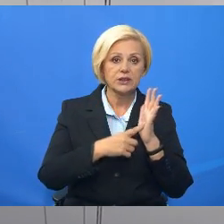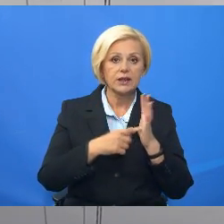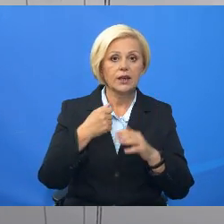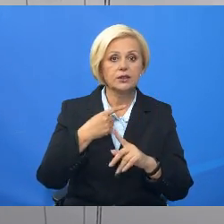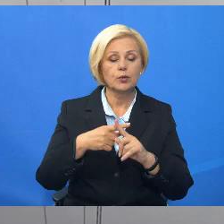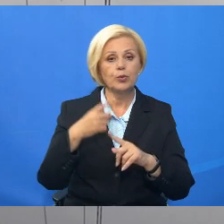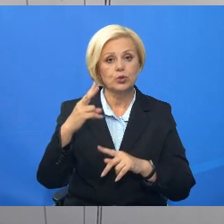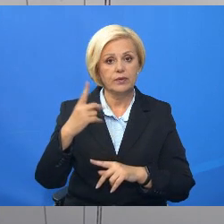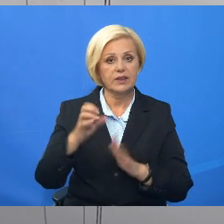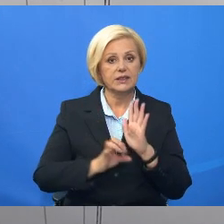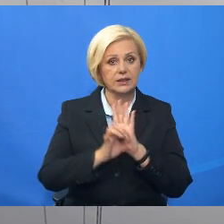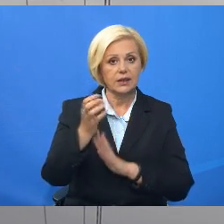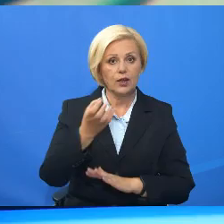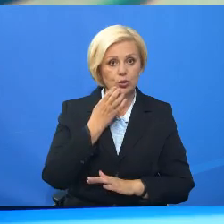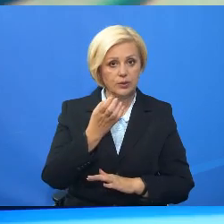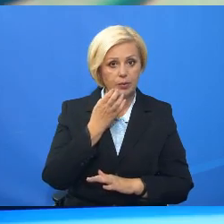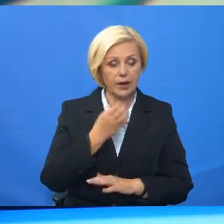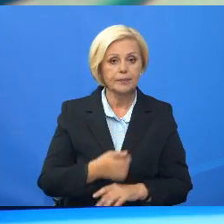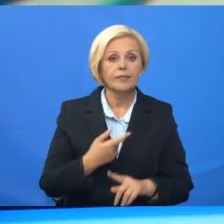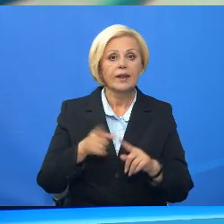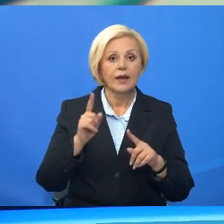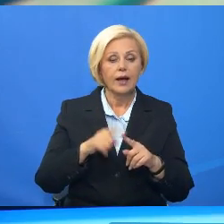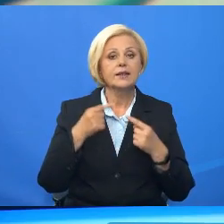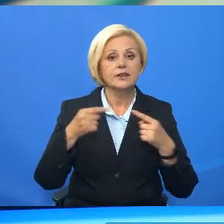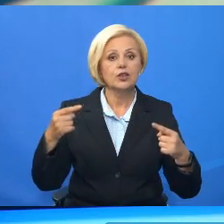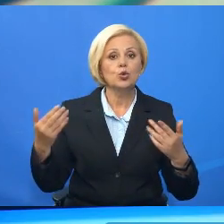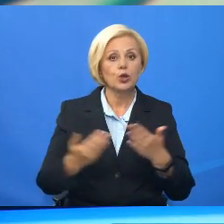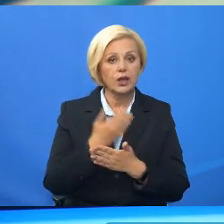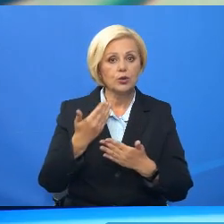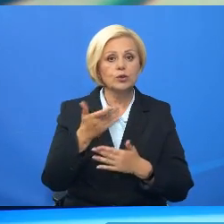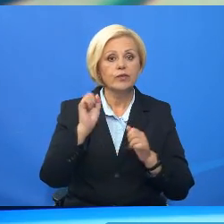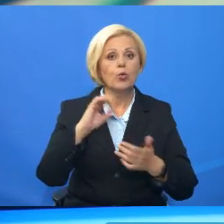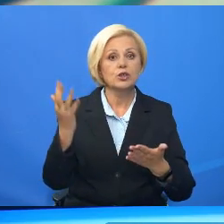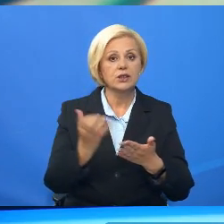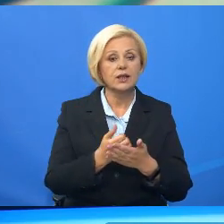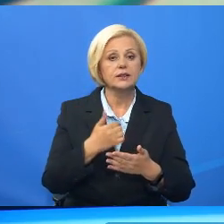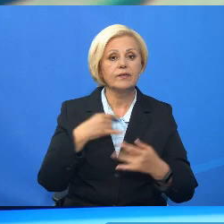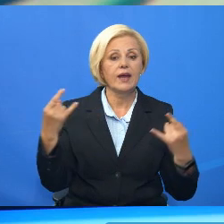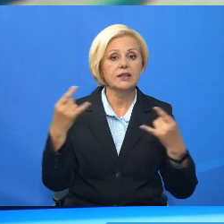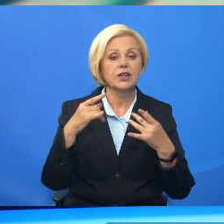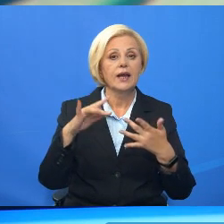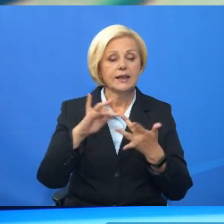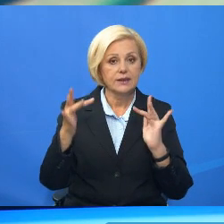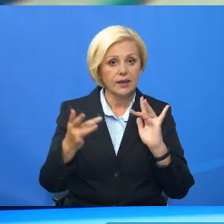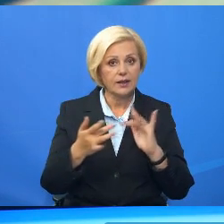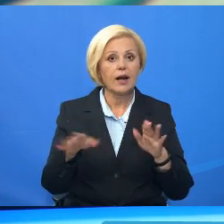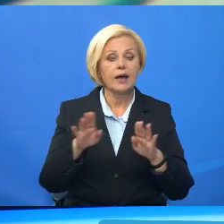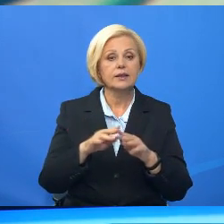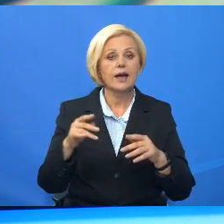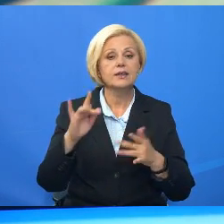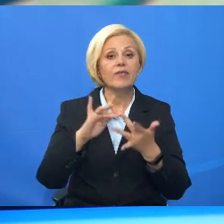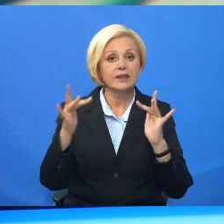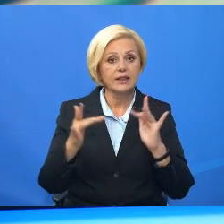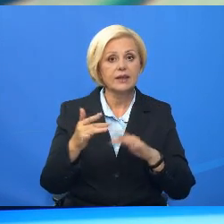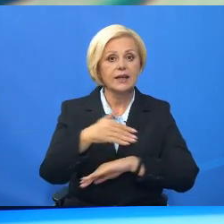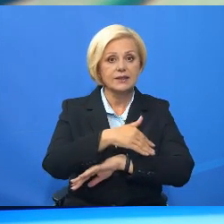да 21 градуса цяпла. Гэтыя і іншыя навіны вы можаце знайсці ў нашым тэлеграм-канале, а таксама на сайце ў інтэрнэце